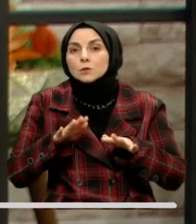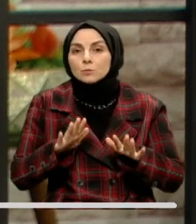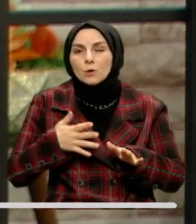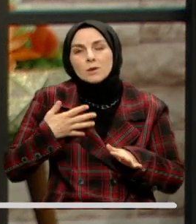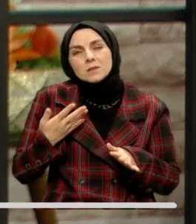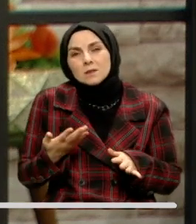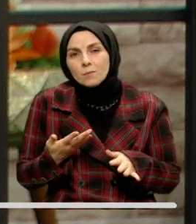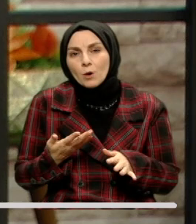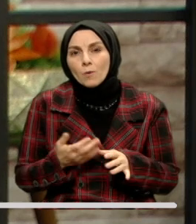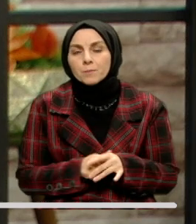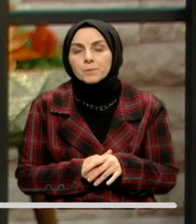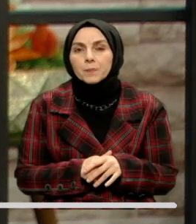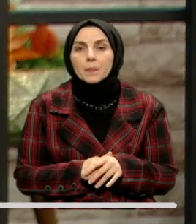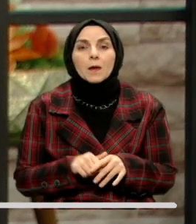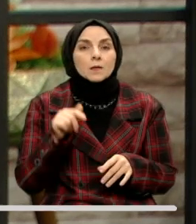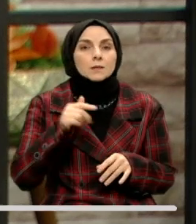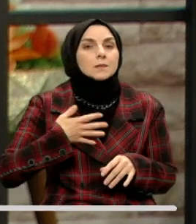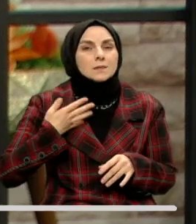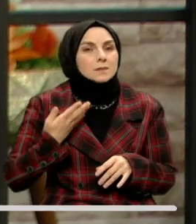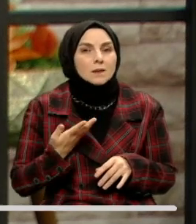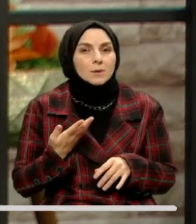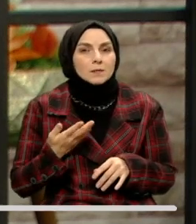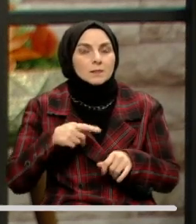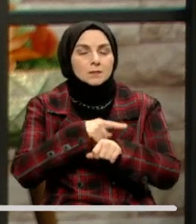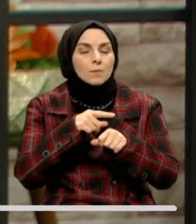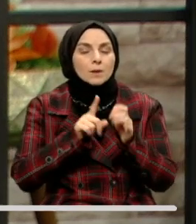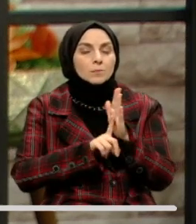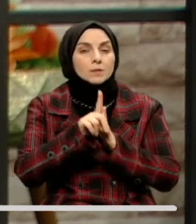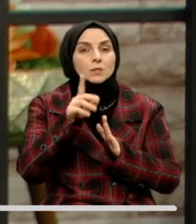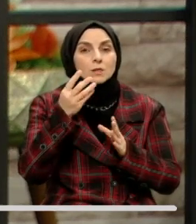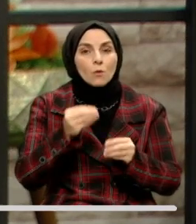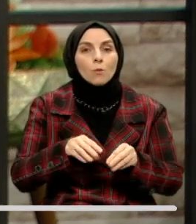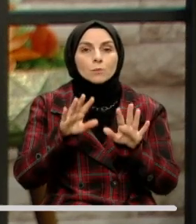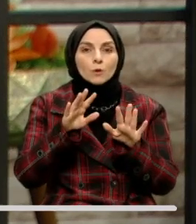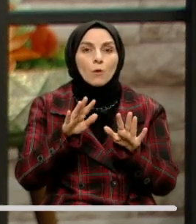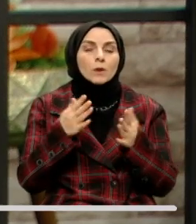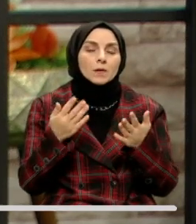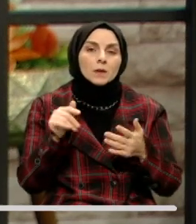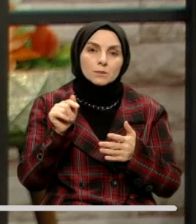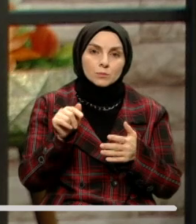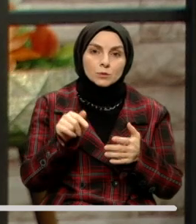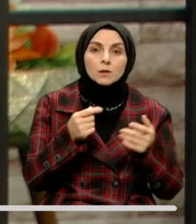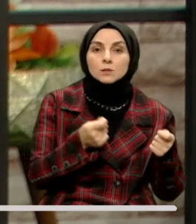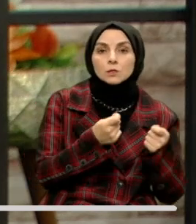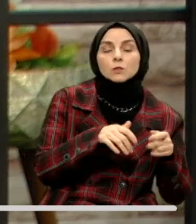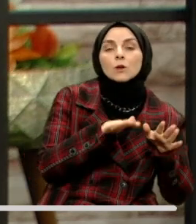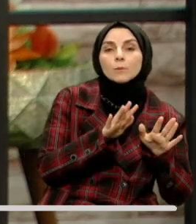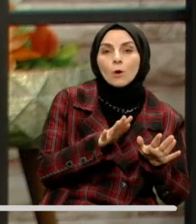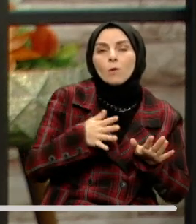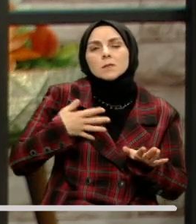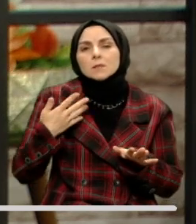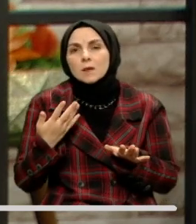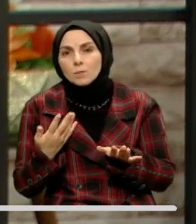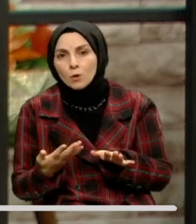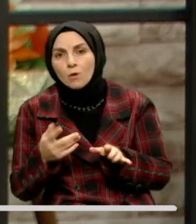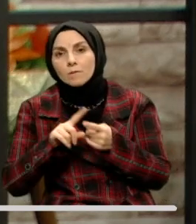İsteksiz. İsteksiz olduğunda da başarı tabii ki olmuyor. Dolayısıyla bu bir kısır döngü. Çalışamıyor, isteksiz,